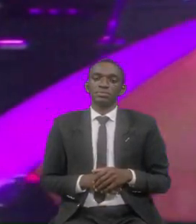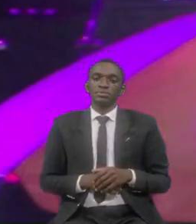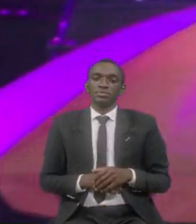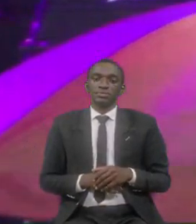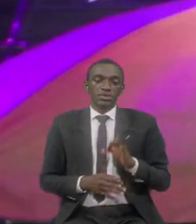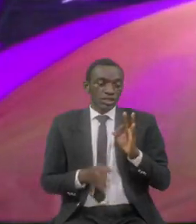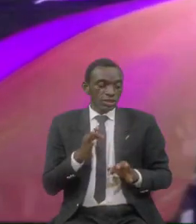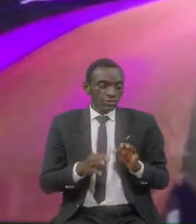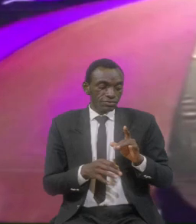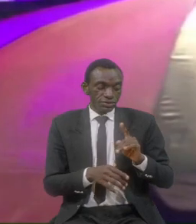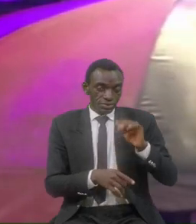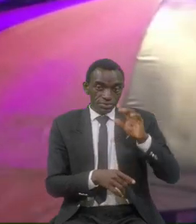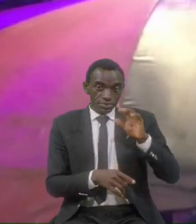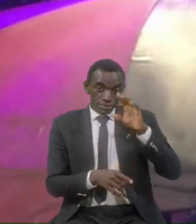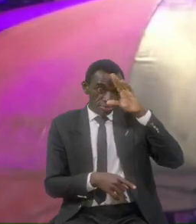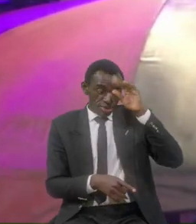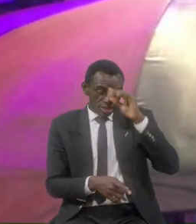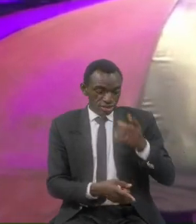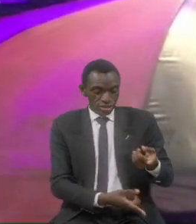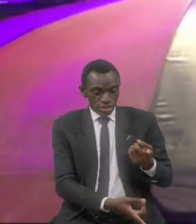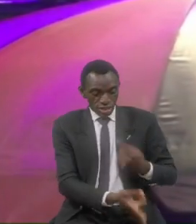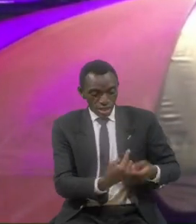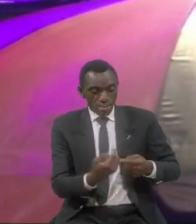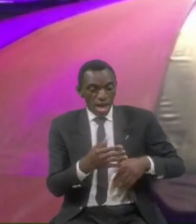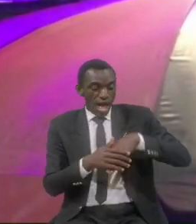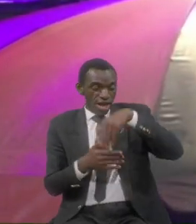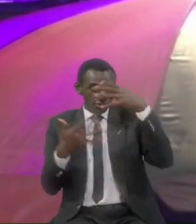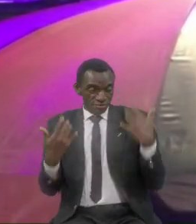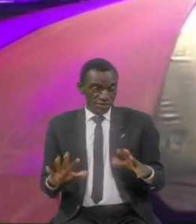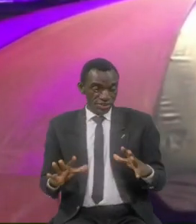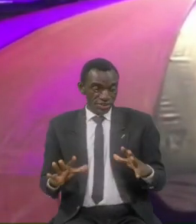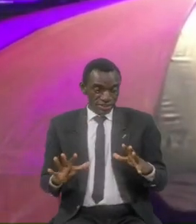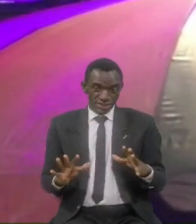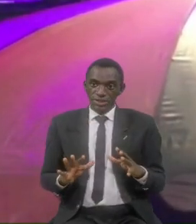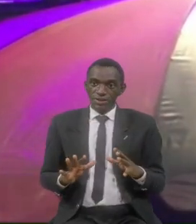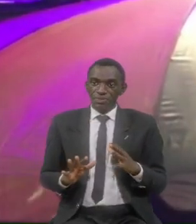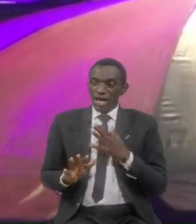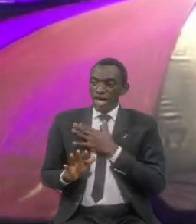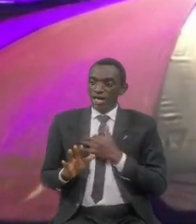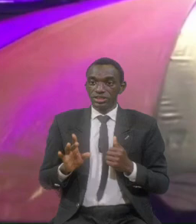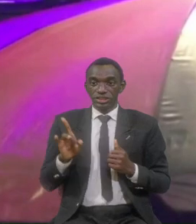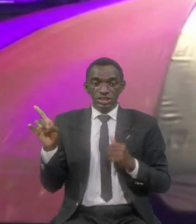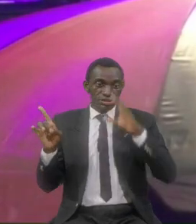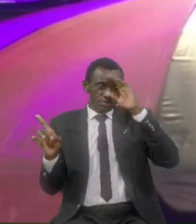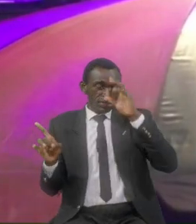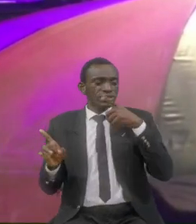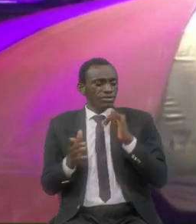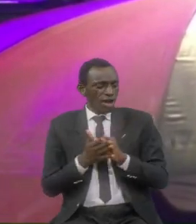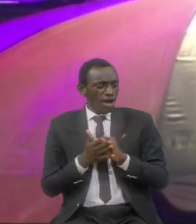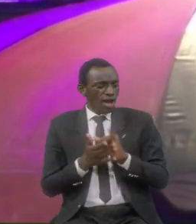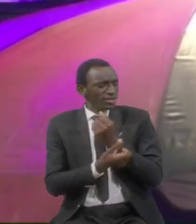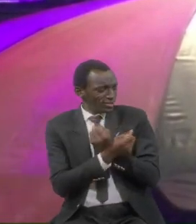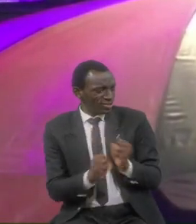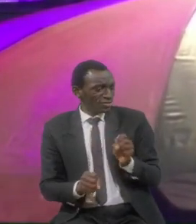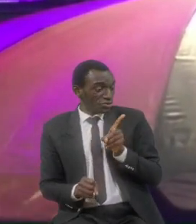came out. Og dili siya makagawas. And he said, I just saved him from the well. Og moingon ka nga ako siyang